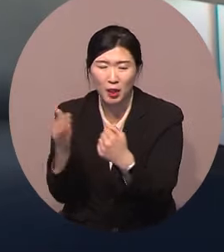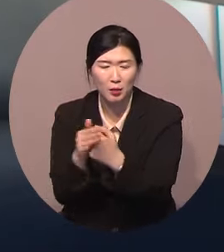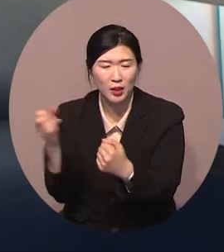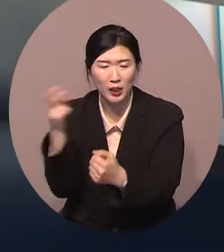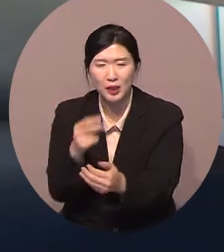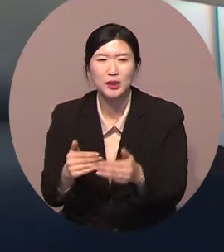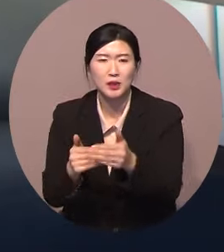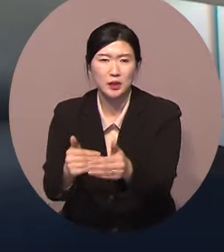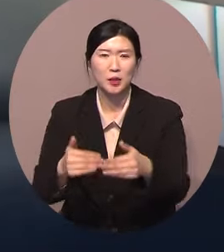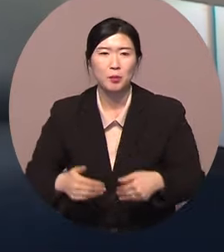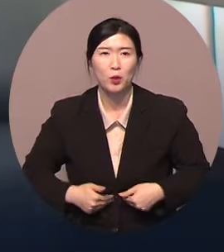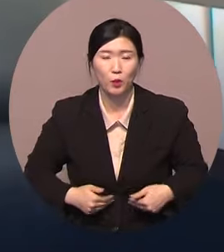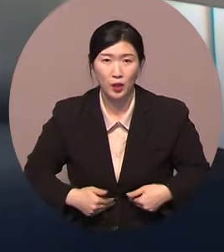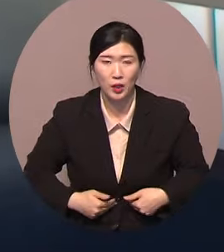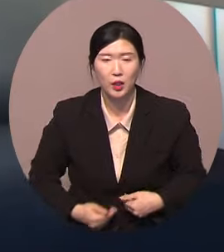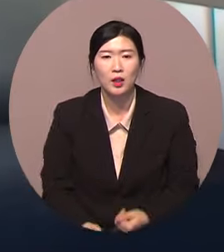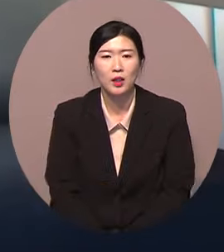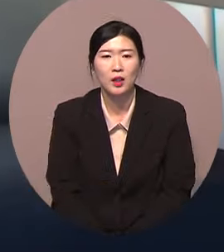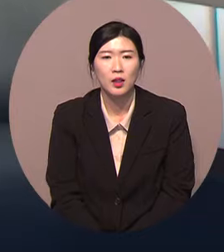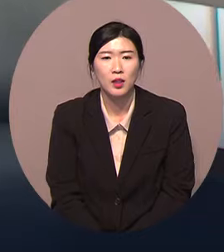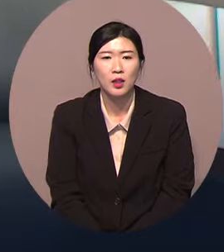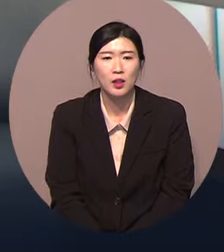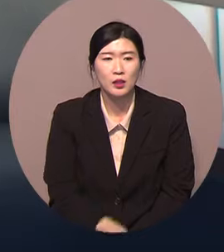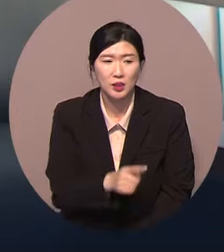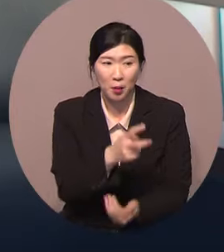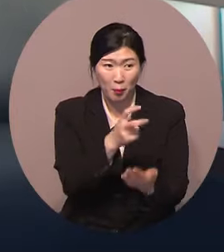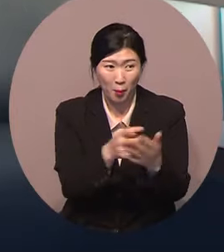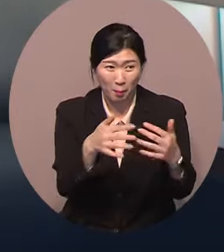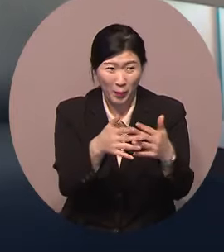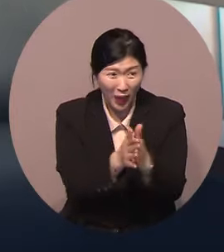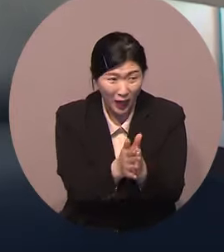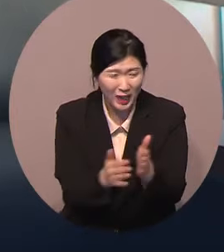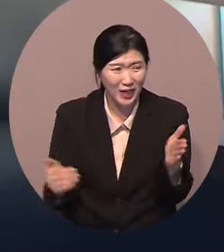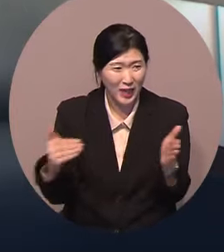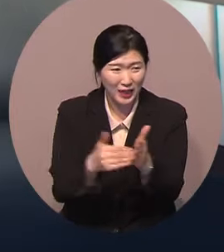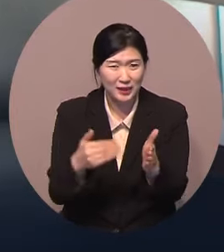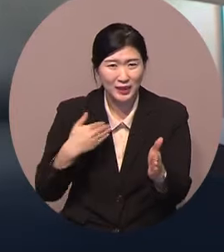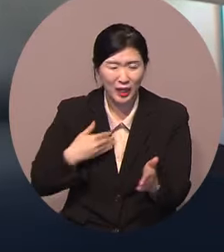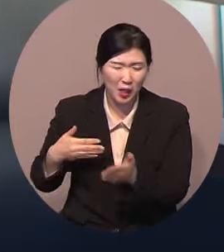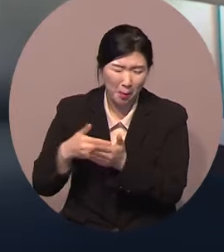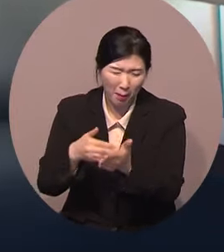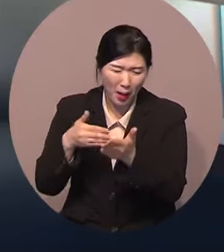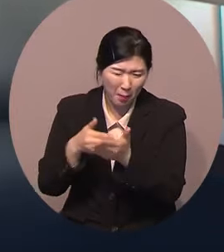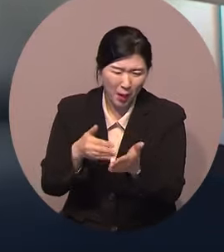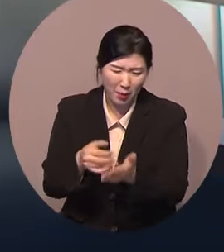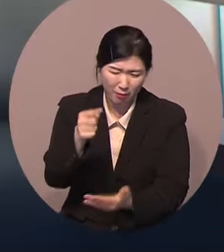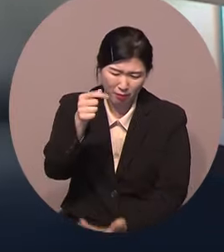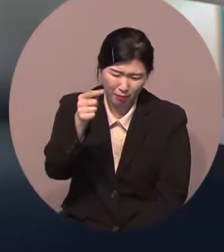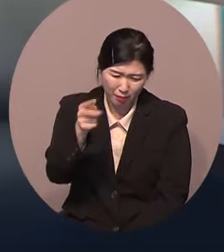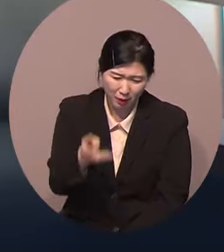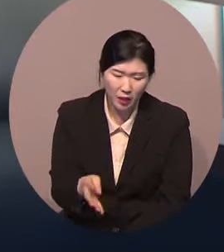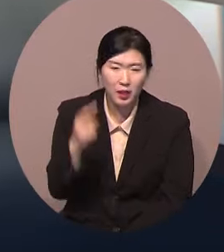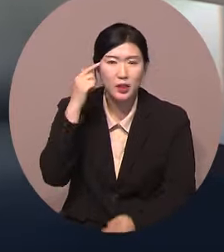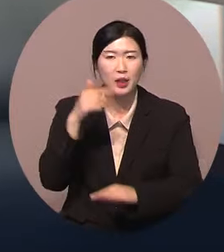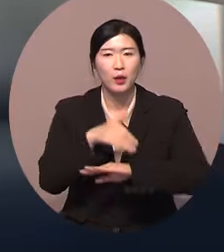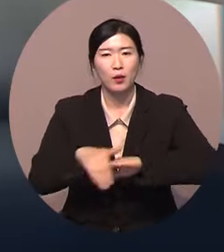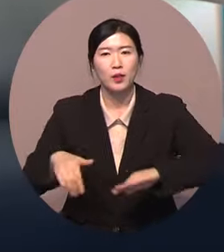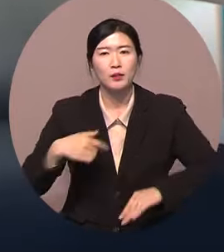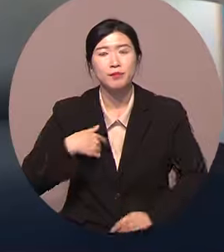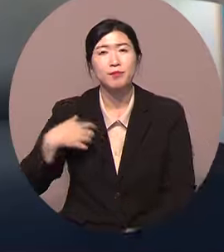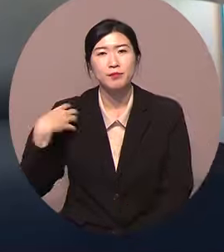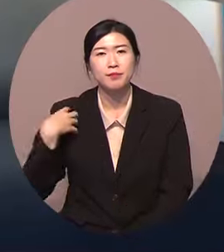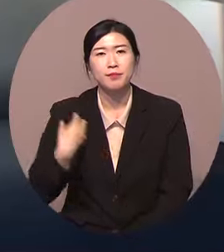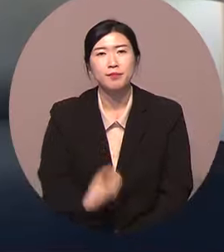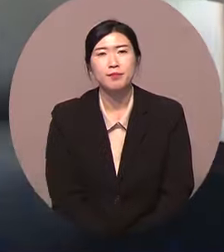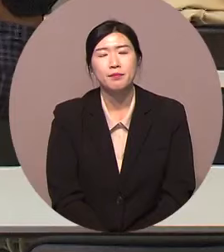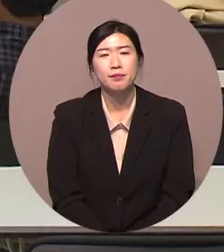그리고 학생 인권 조례가 폐지될 때까지 저는 계속 조례를 발의를 추진을